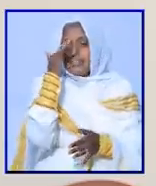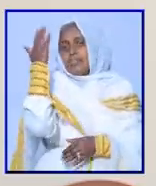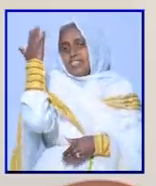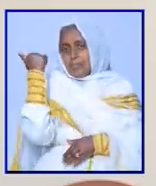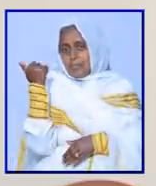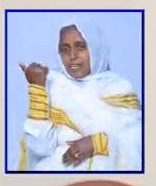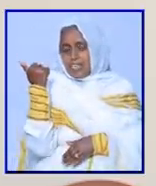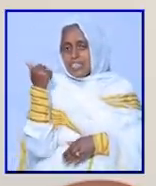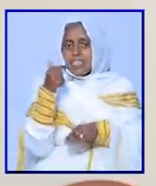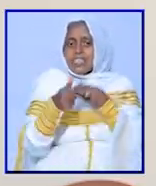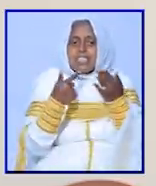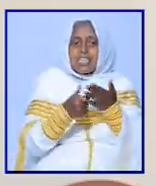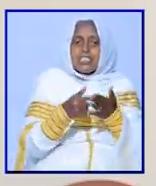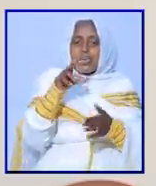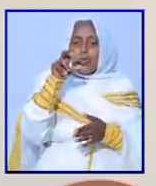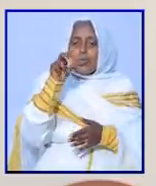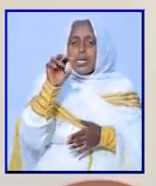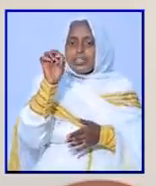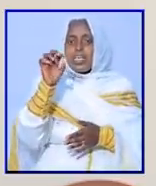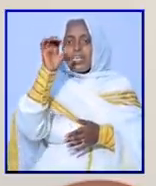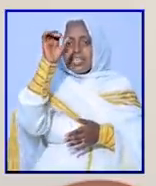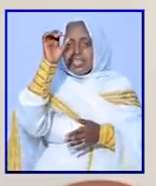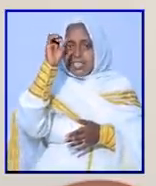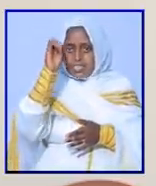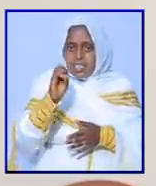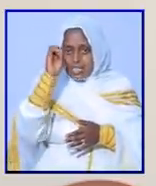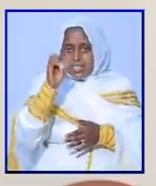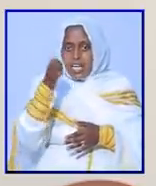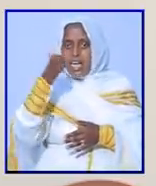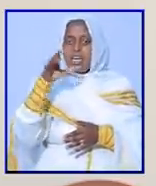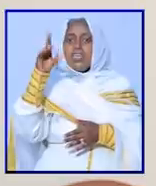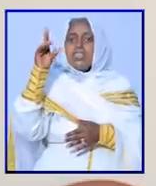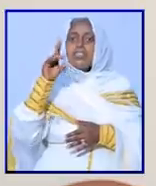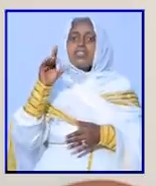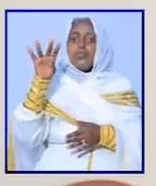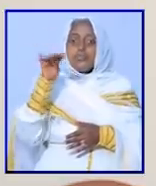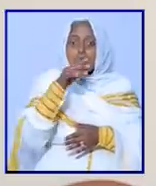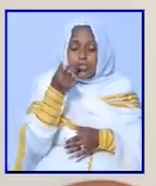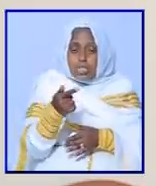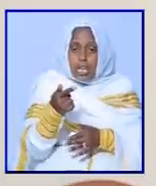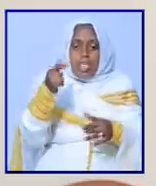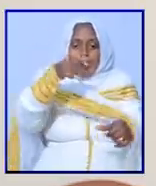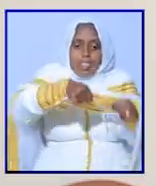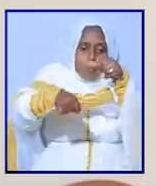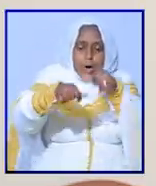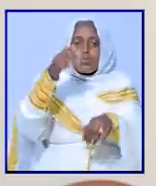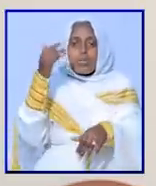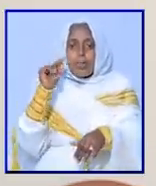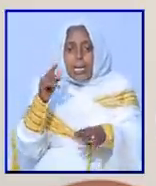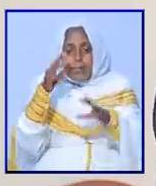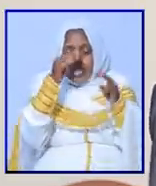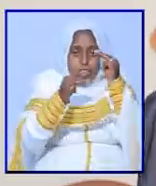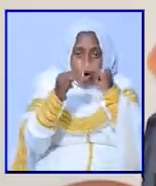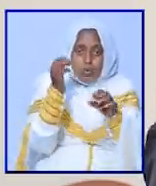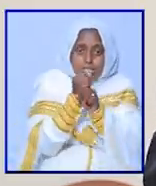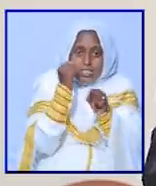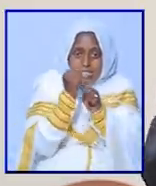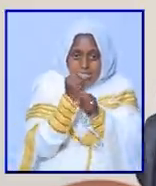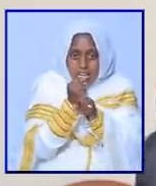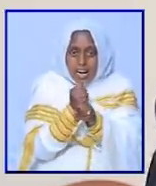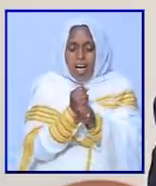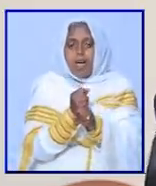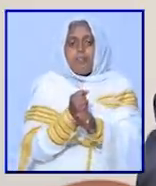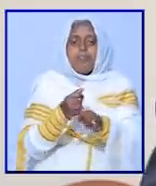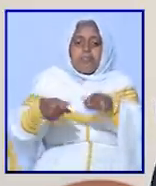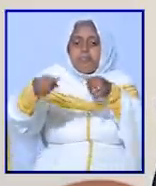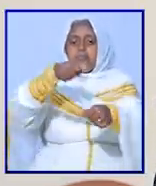እንዲህ አይነት ልምድ ነበር ለማለት ነው። ወተጻይጻይ ክሙ ሲል ቅዱስ ጳውሎስ ታዋጡ ነበር ሲል ጣዖቱ እንዲሰራ